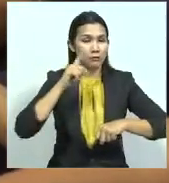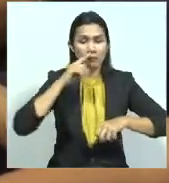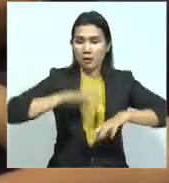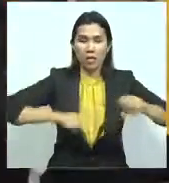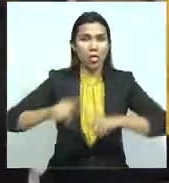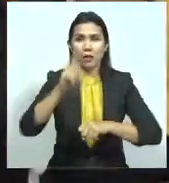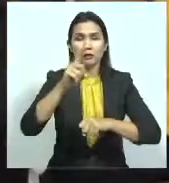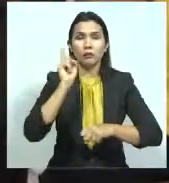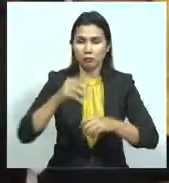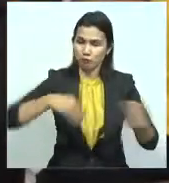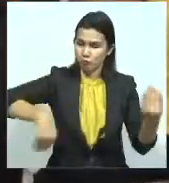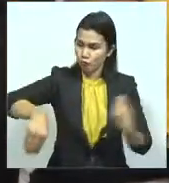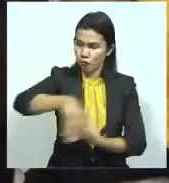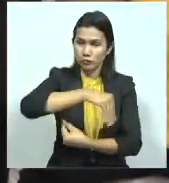ง